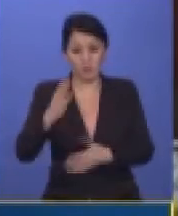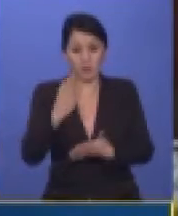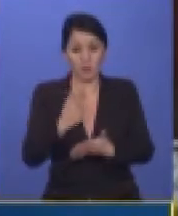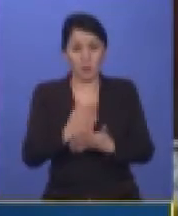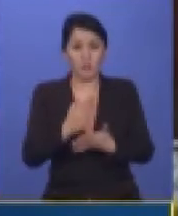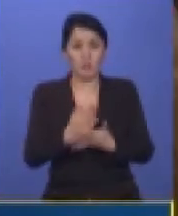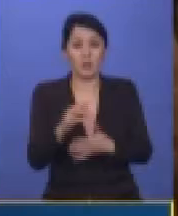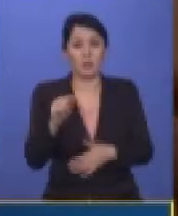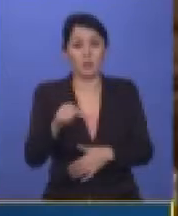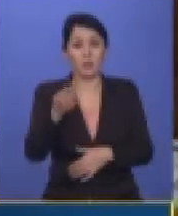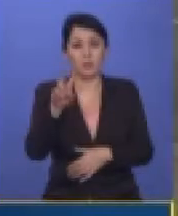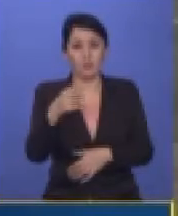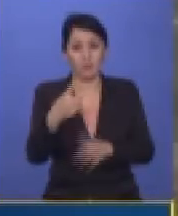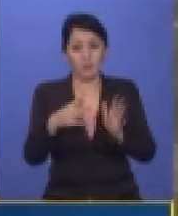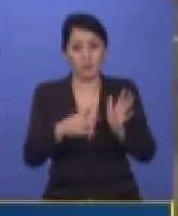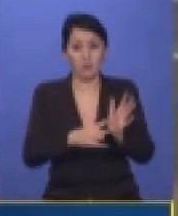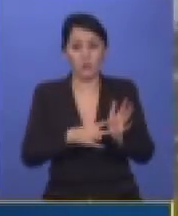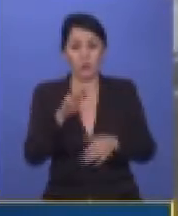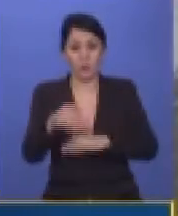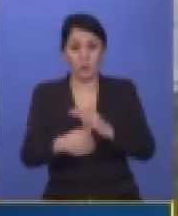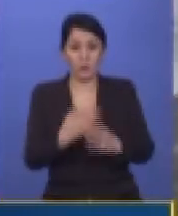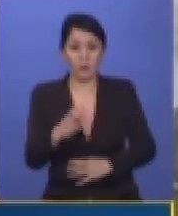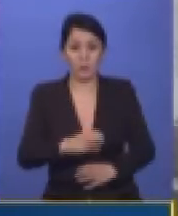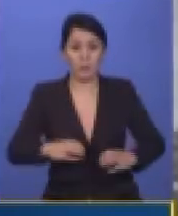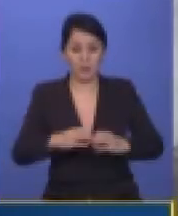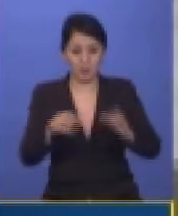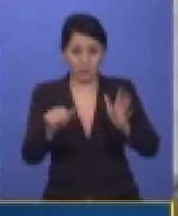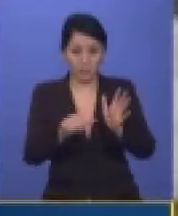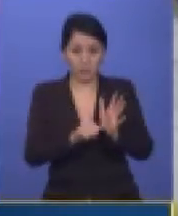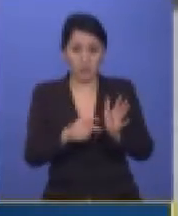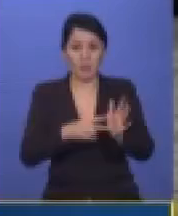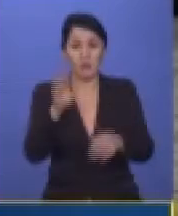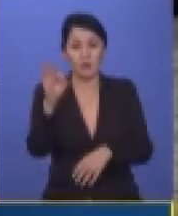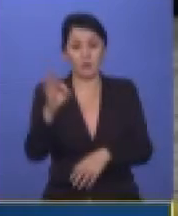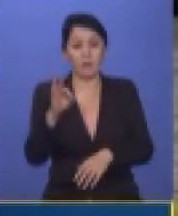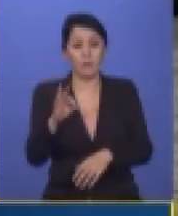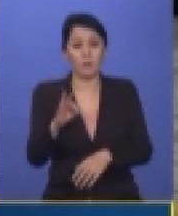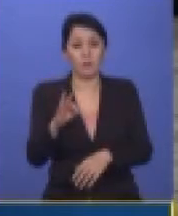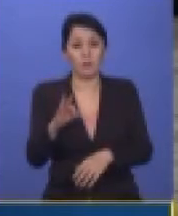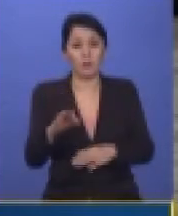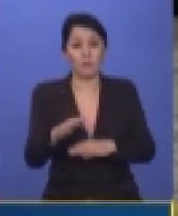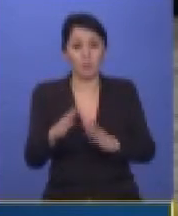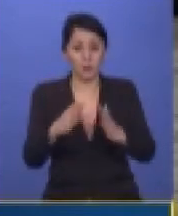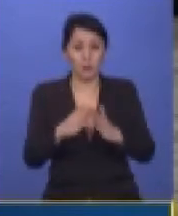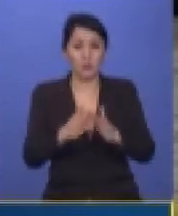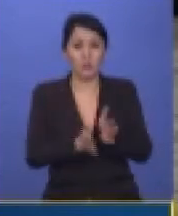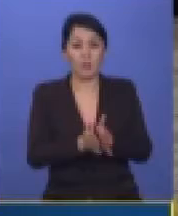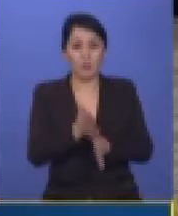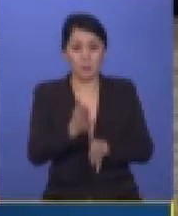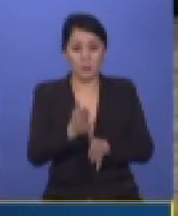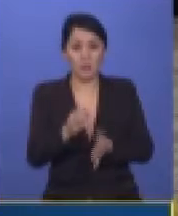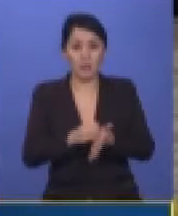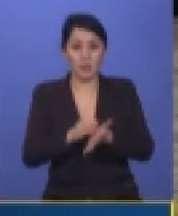всего 1028 новых форм управления или 67% от общего количества многоэтажных жилых домов. Из